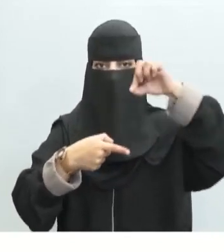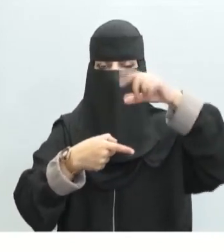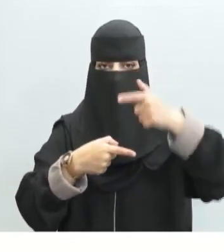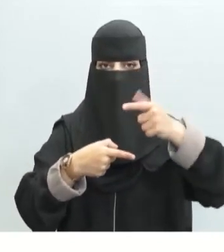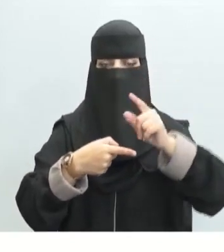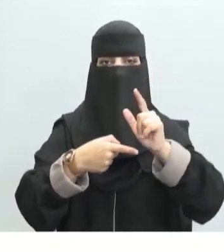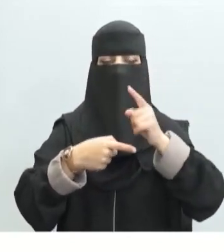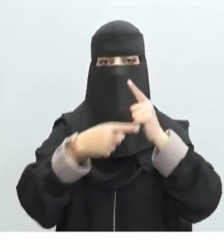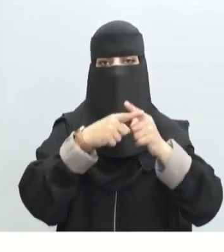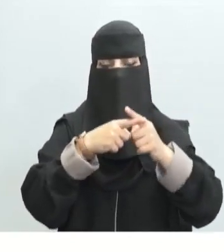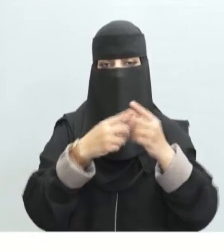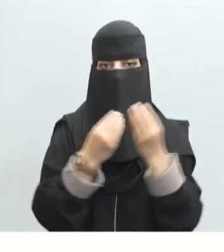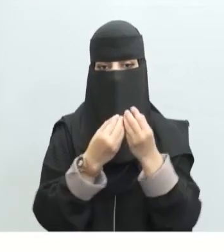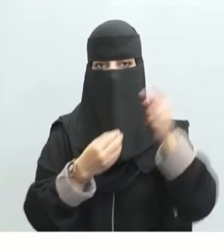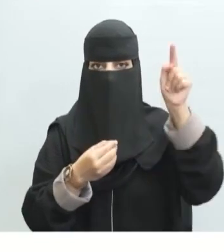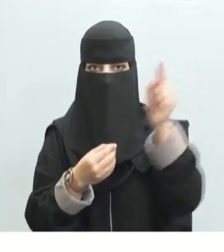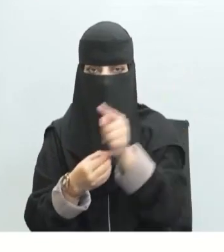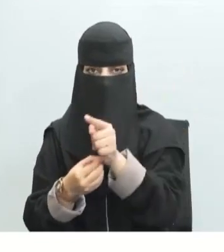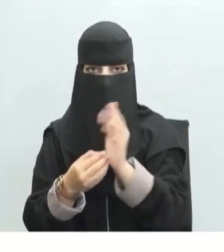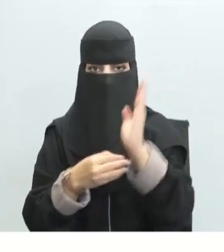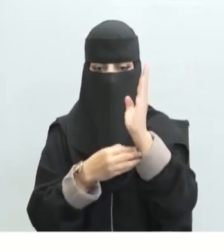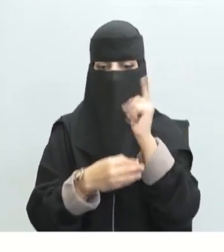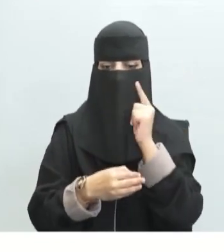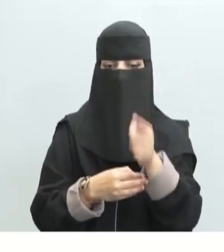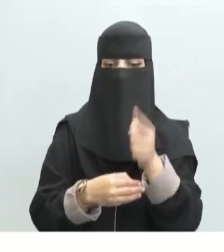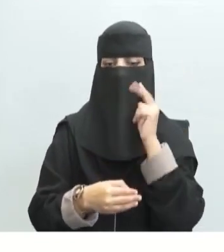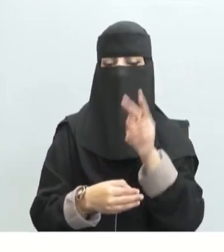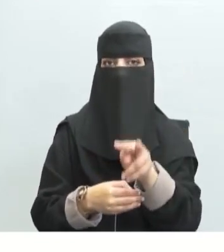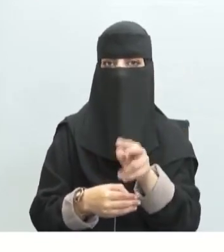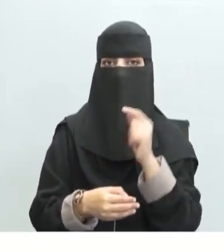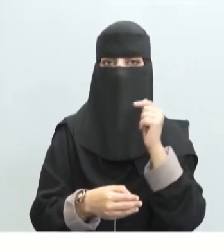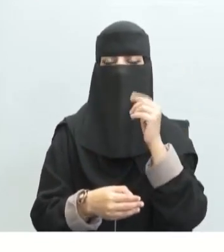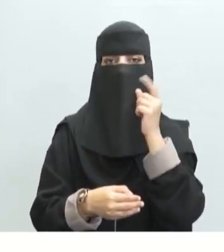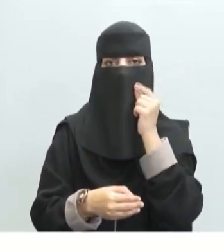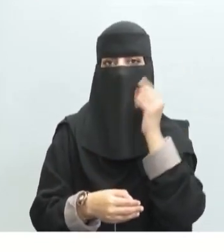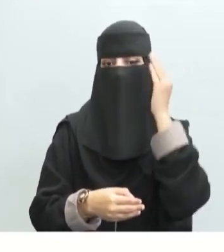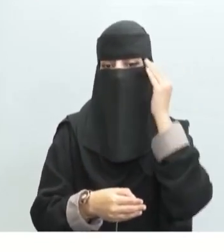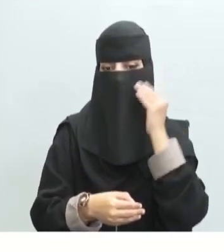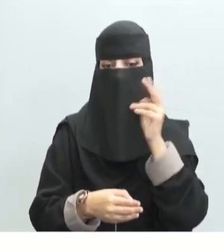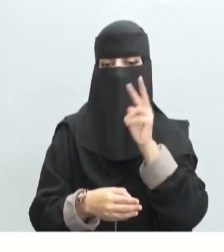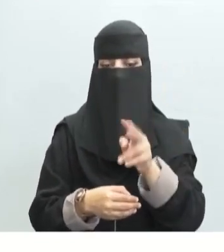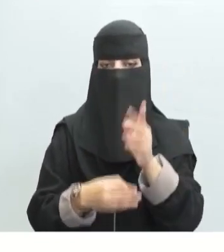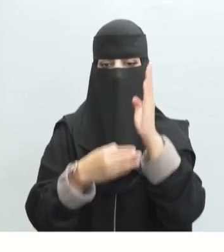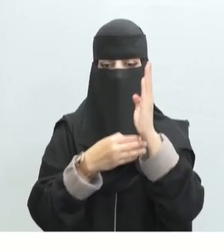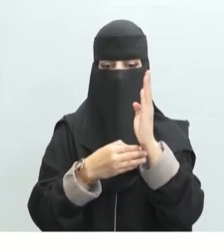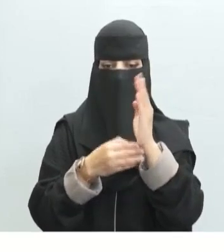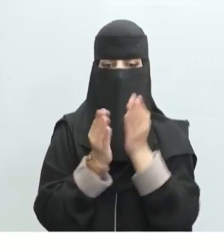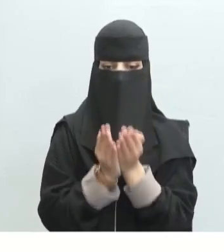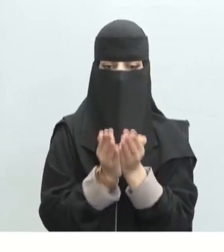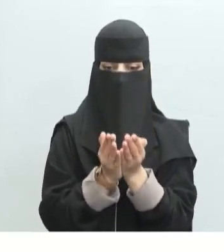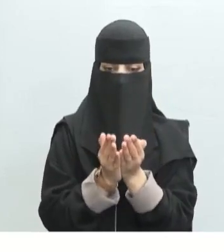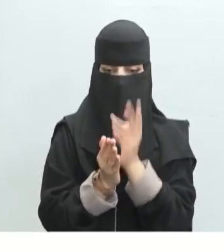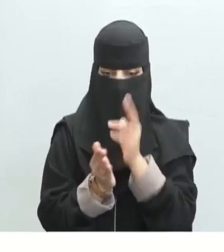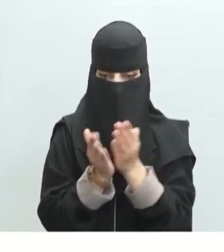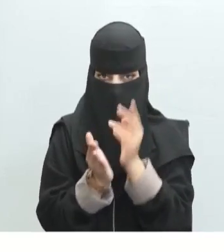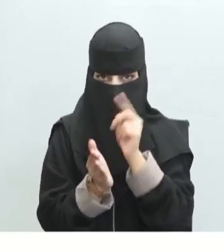يصنعها الحبل مع الخط الافقي لاحظ معي اخي الكريم واختي الكريمه الان ان هذا القارب ما ادري اذا كان مبين